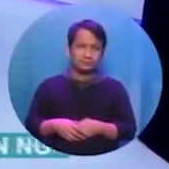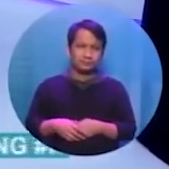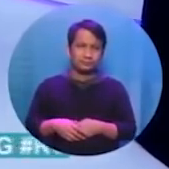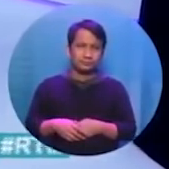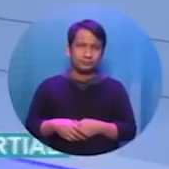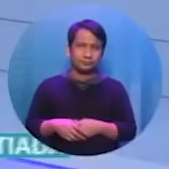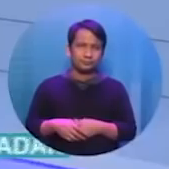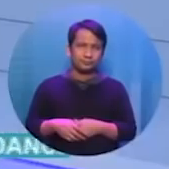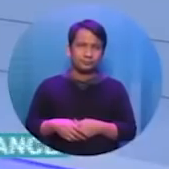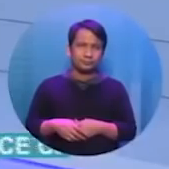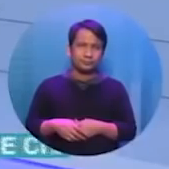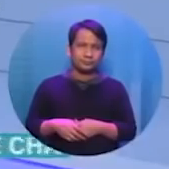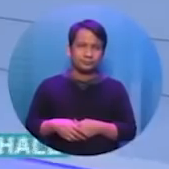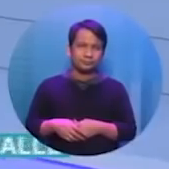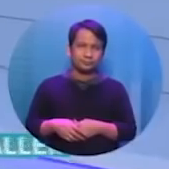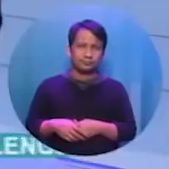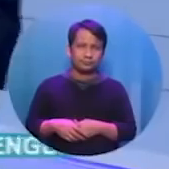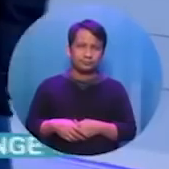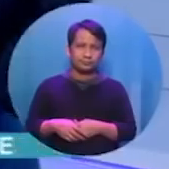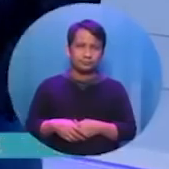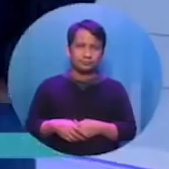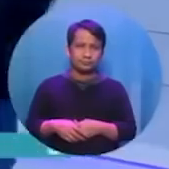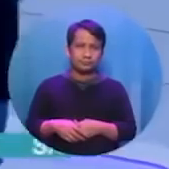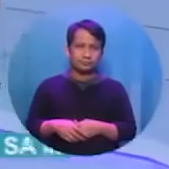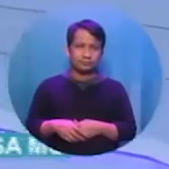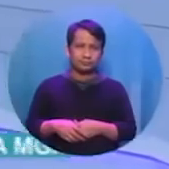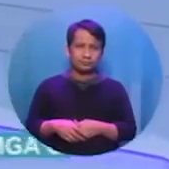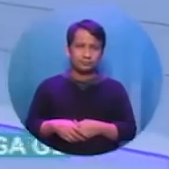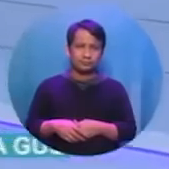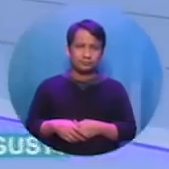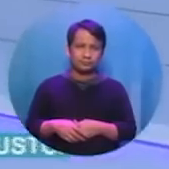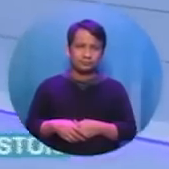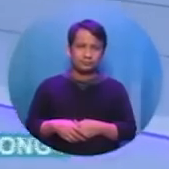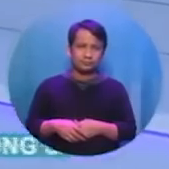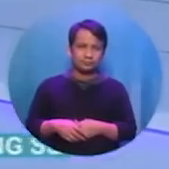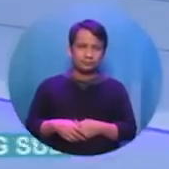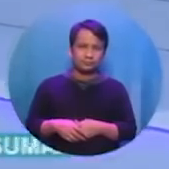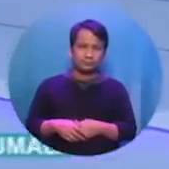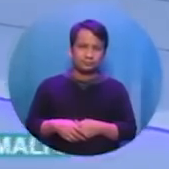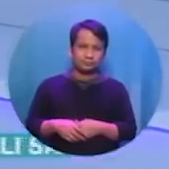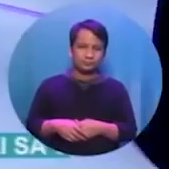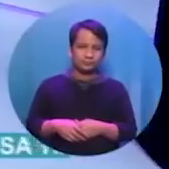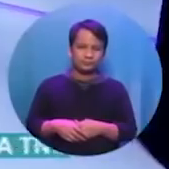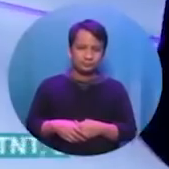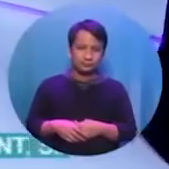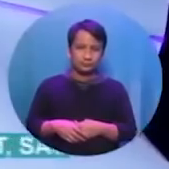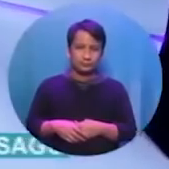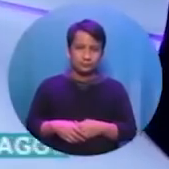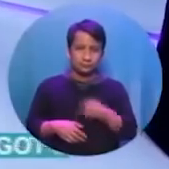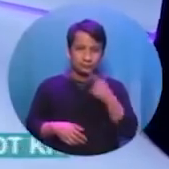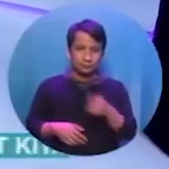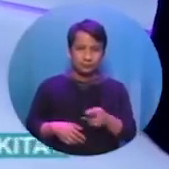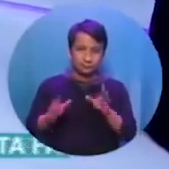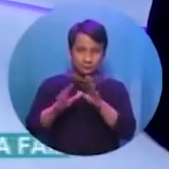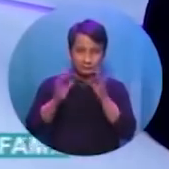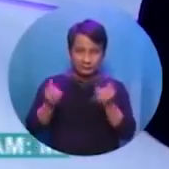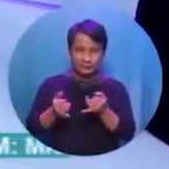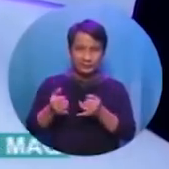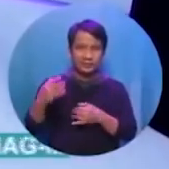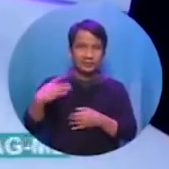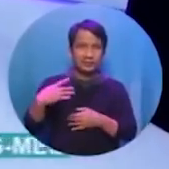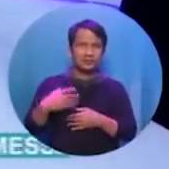Ay, yun naman pala eh. Kaya naman pala. Sige, panggap na. Nasa palagay ka na, nag-aabang. Galit na galit ka na.